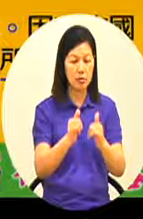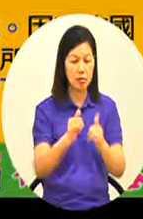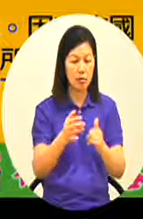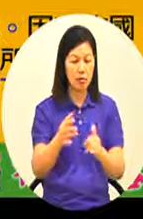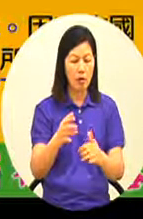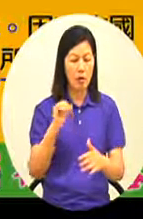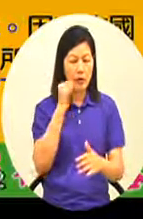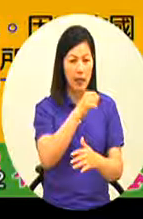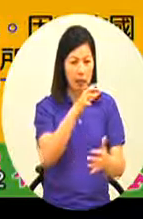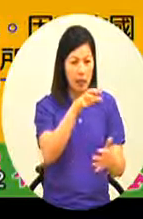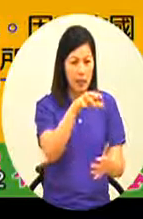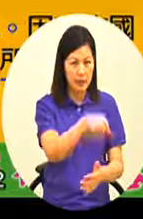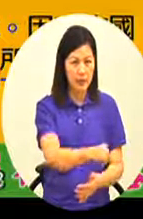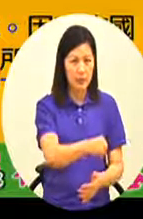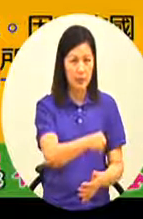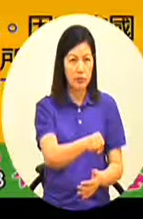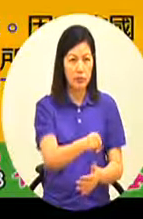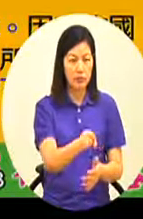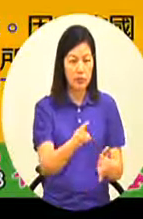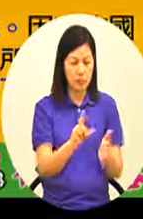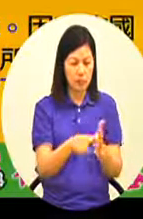是。